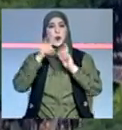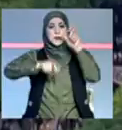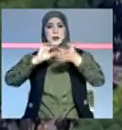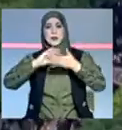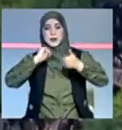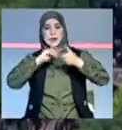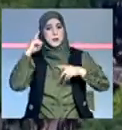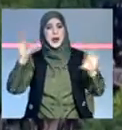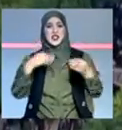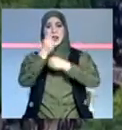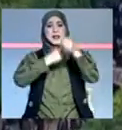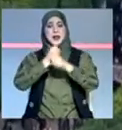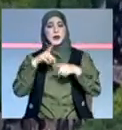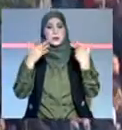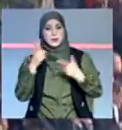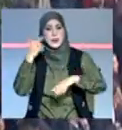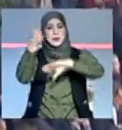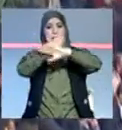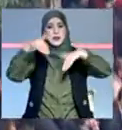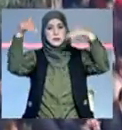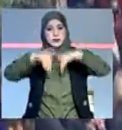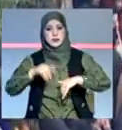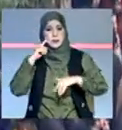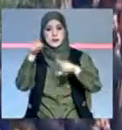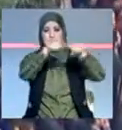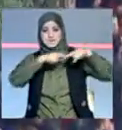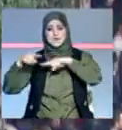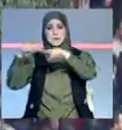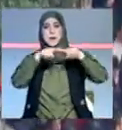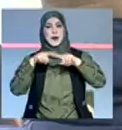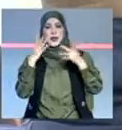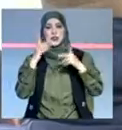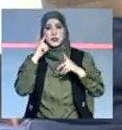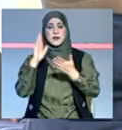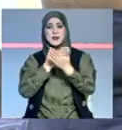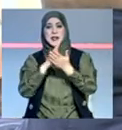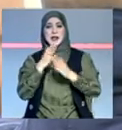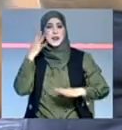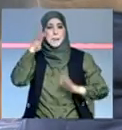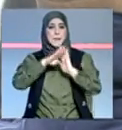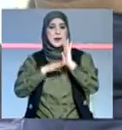سنوات على الاطاحه بنظام حكم وتفرقوا على مد اه في صياغه رؤيتين وبرامج